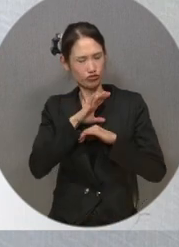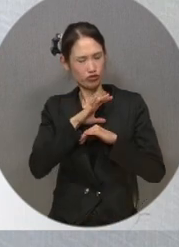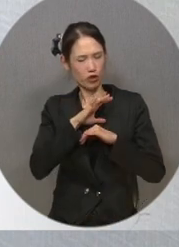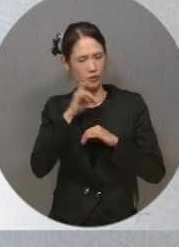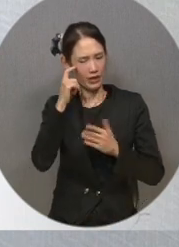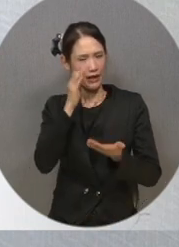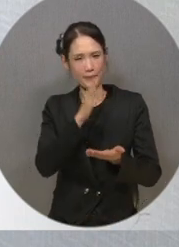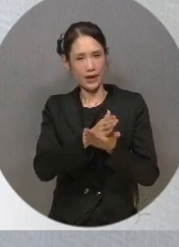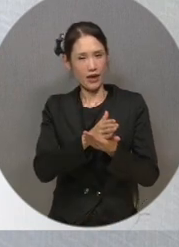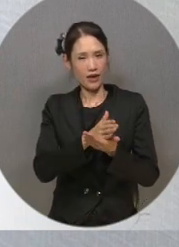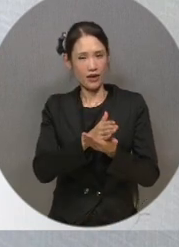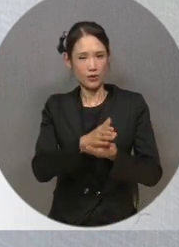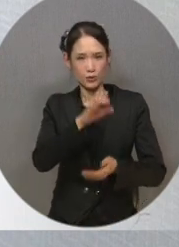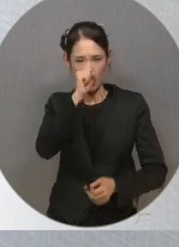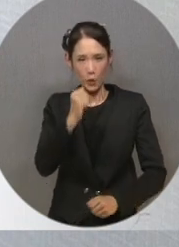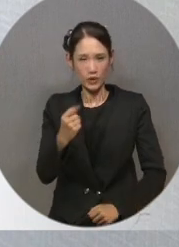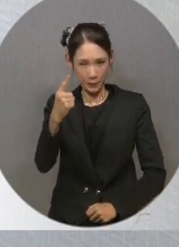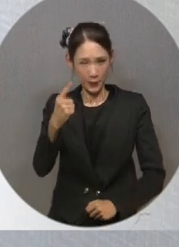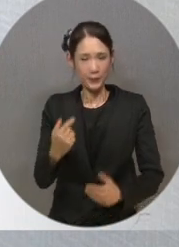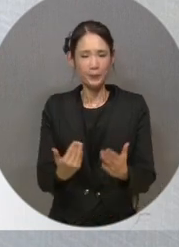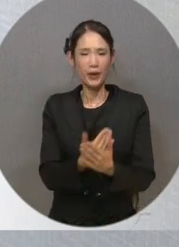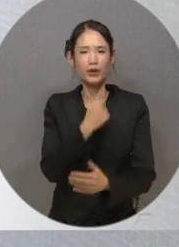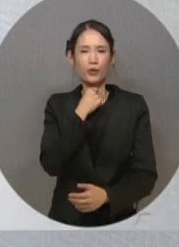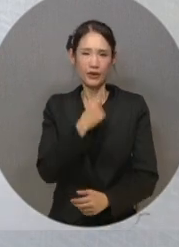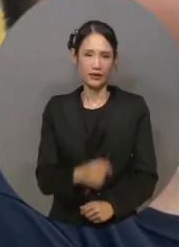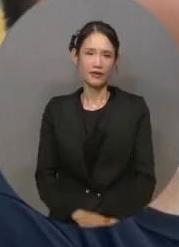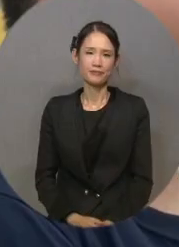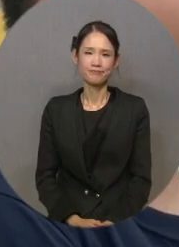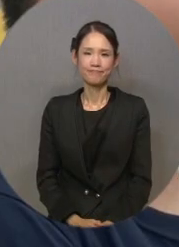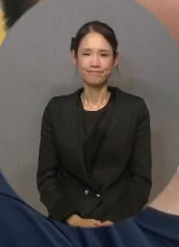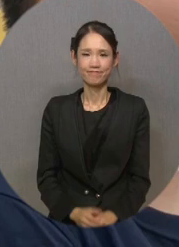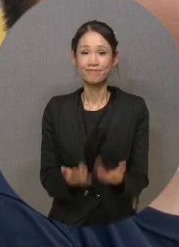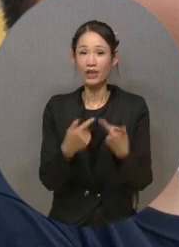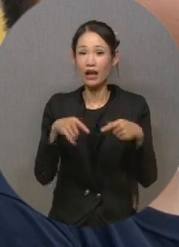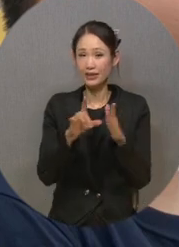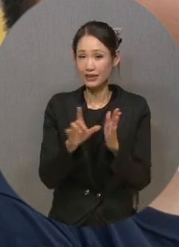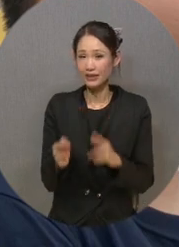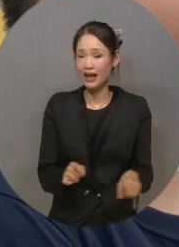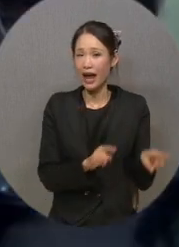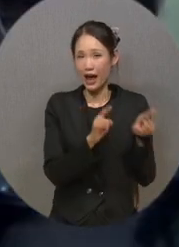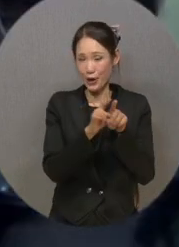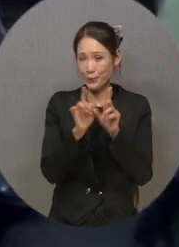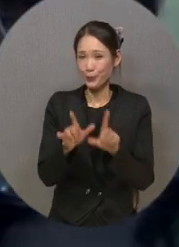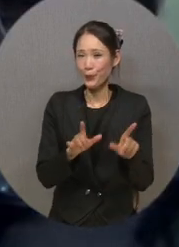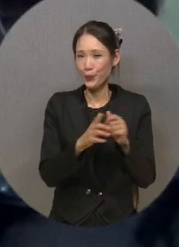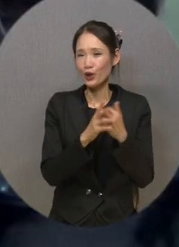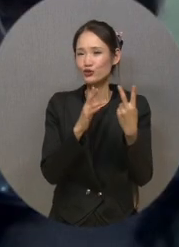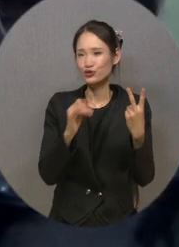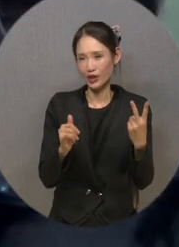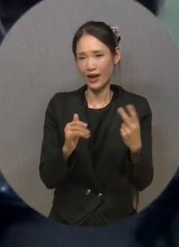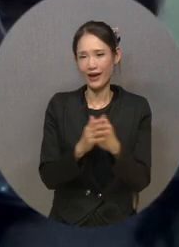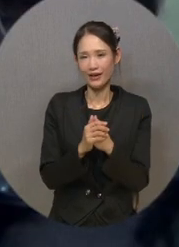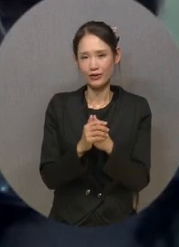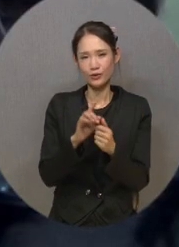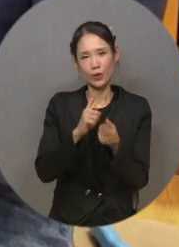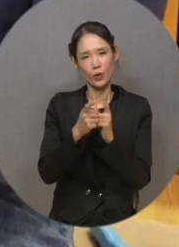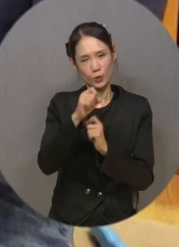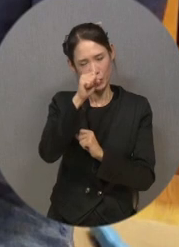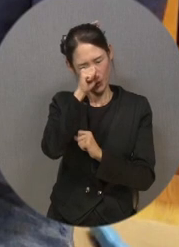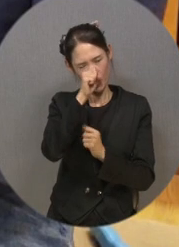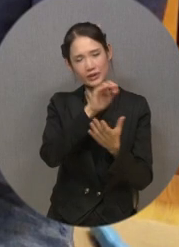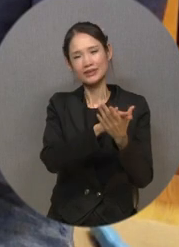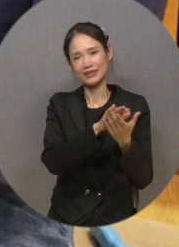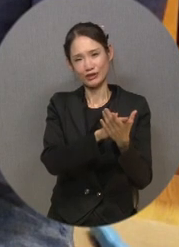좋은 계기가 됐으면 하는 바람에서 시작을 했습니다. 함께 시간을 보내는 동안 두 사람은 서로에게 좋은